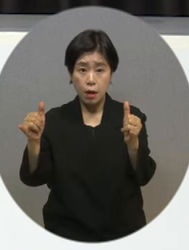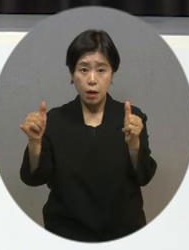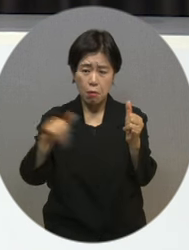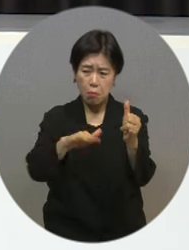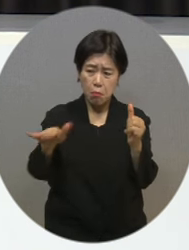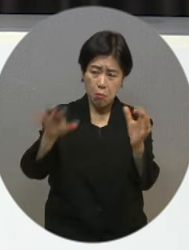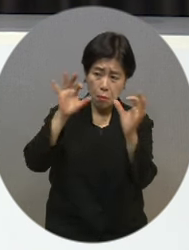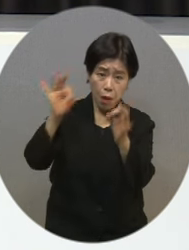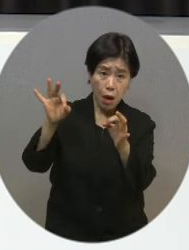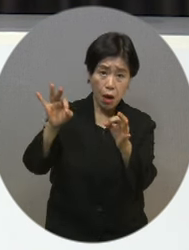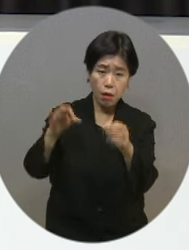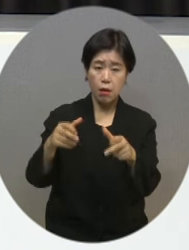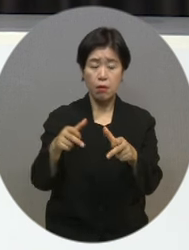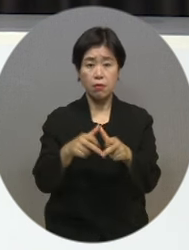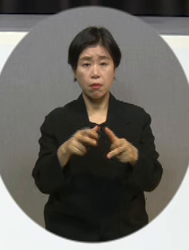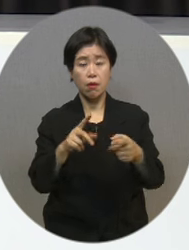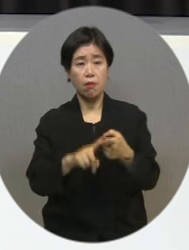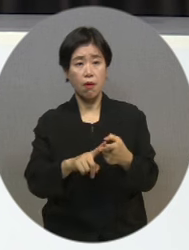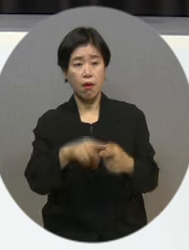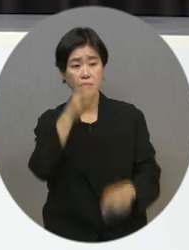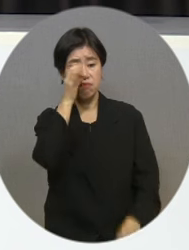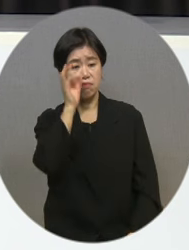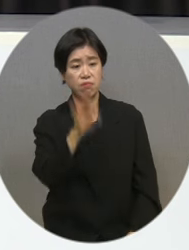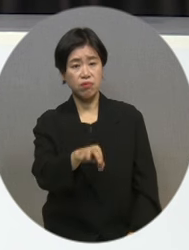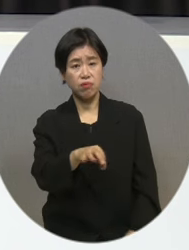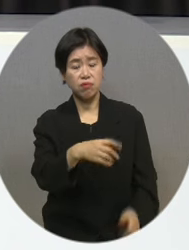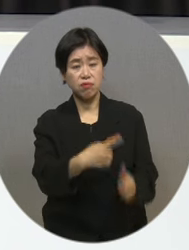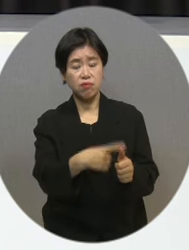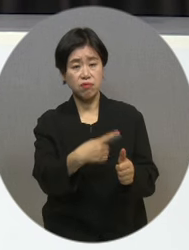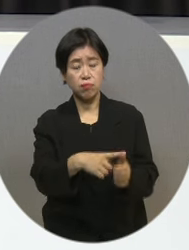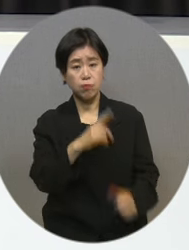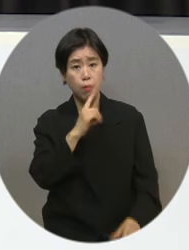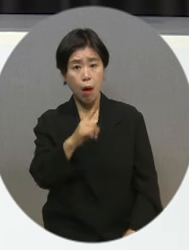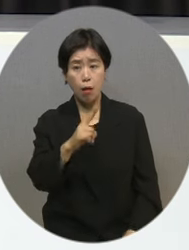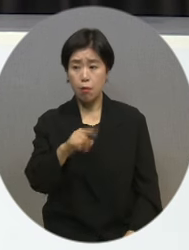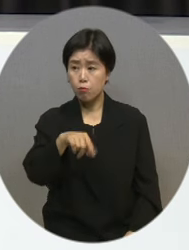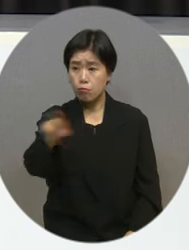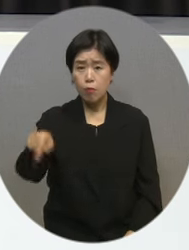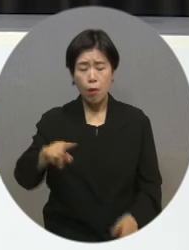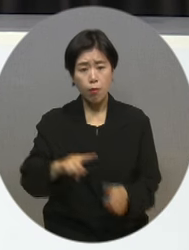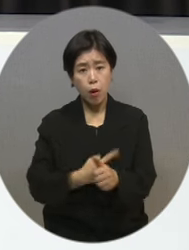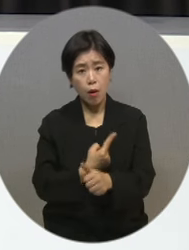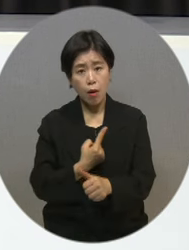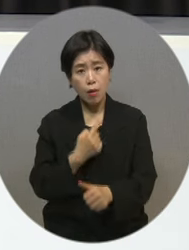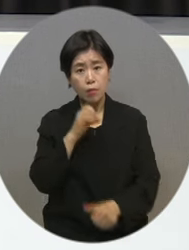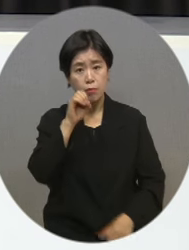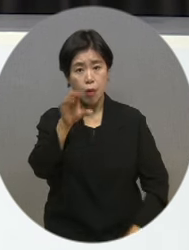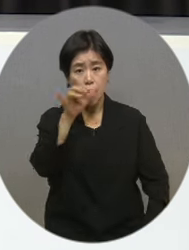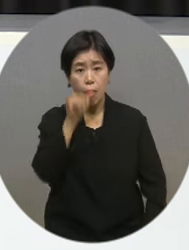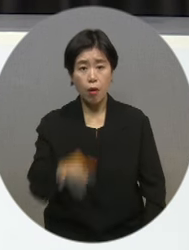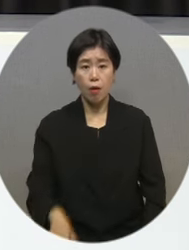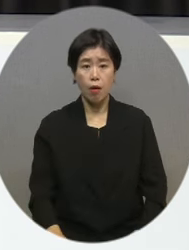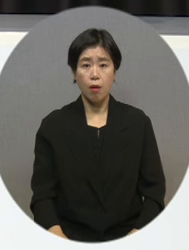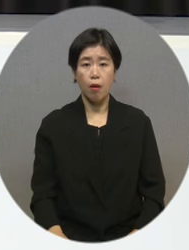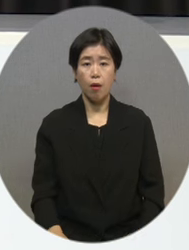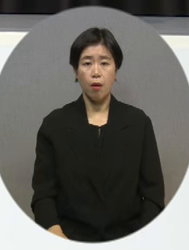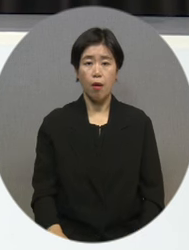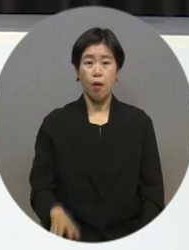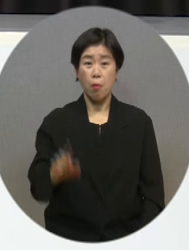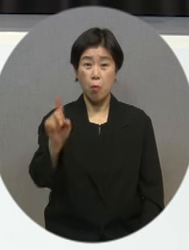비하 발언을 아무 생각 없이 많이 이렇게 하십니다. 근데 그때도 문재인 대통령에게 뭐